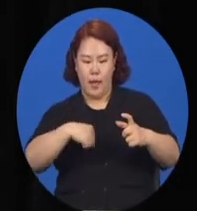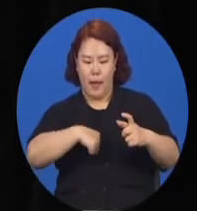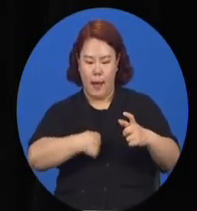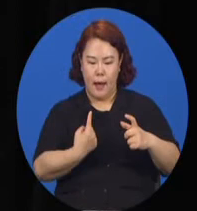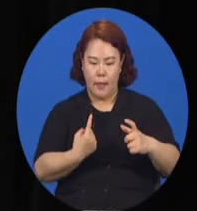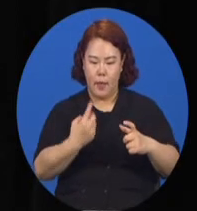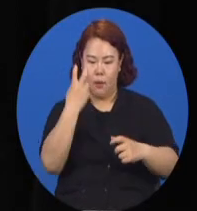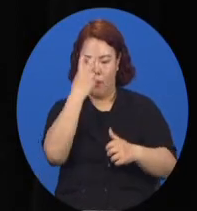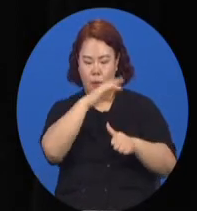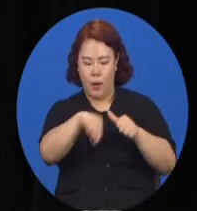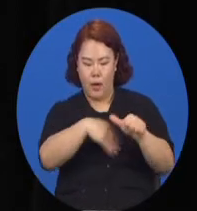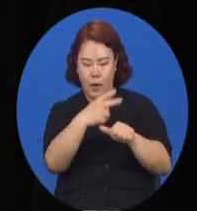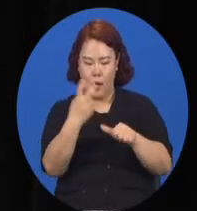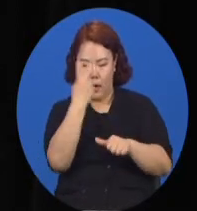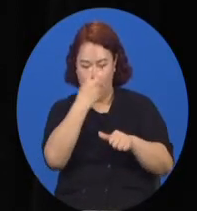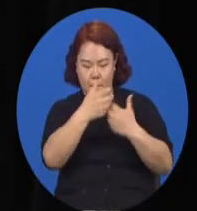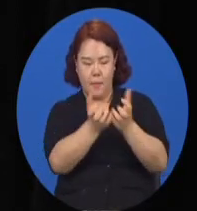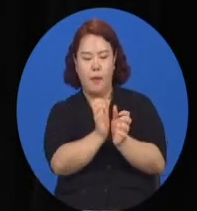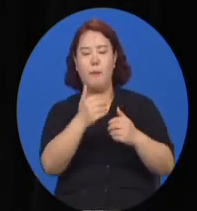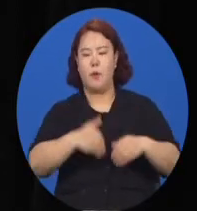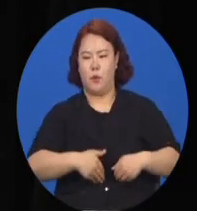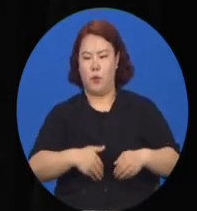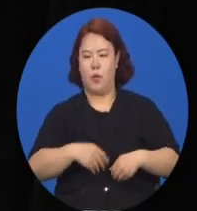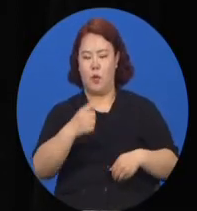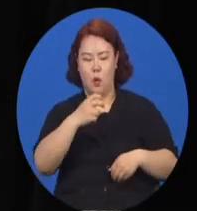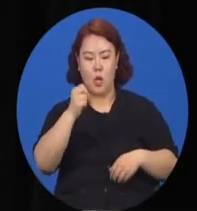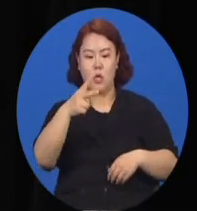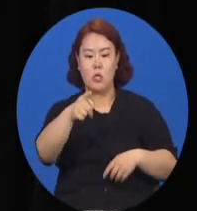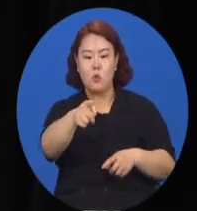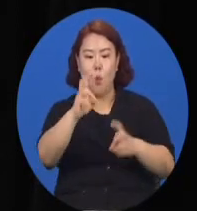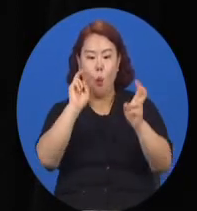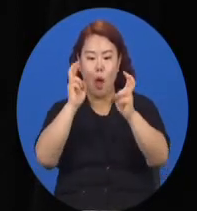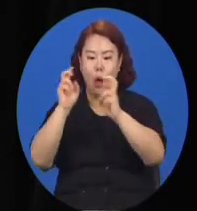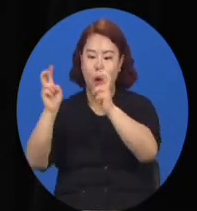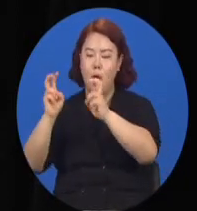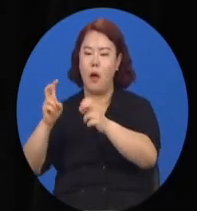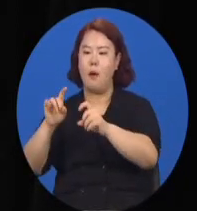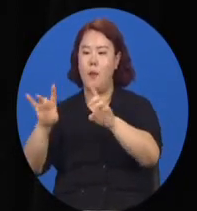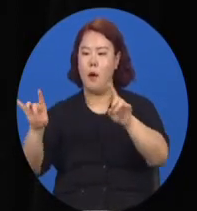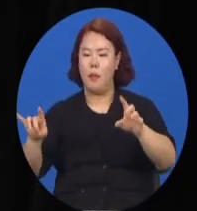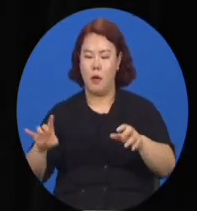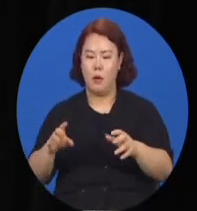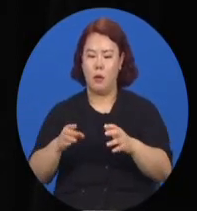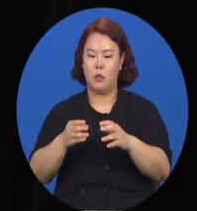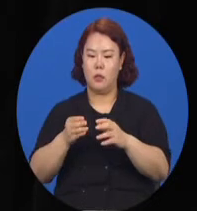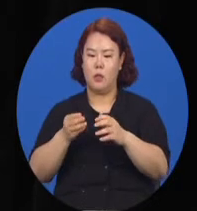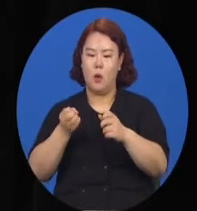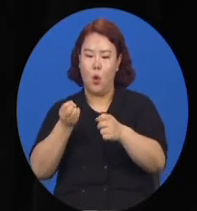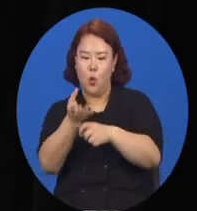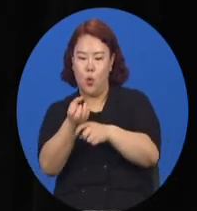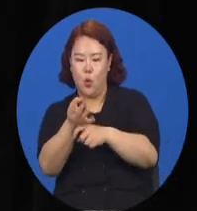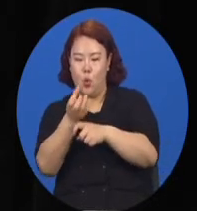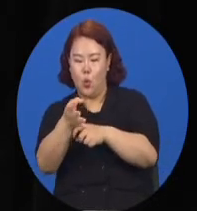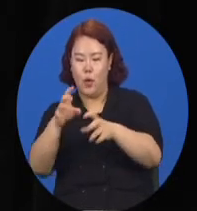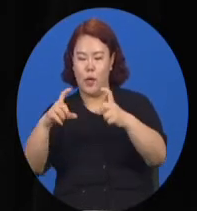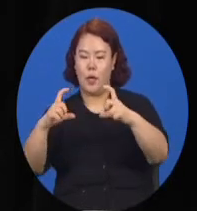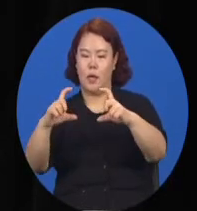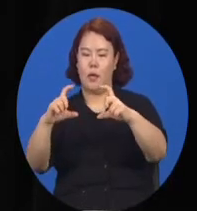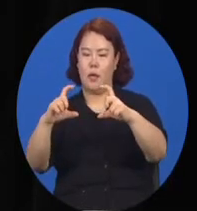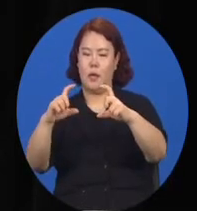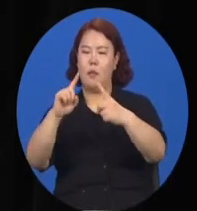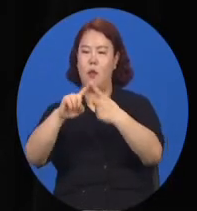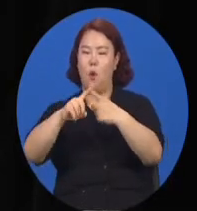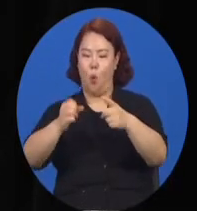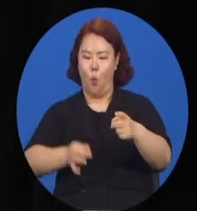그 각 회사마다 배출구에 TMS를 설치해서 이걸 원주지방환경청에서 관리하고